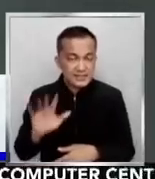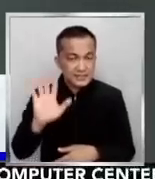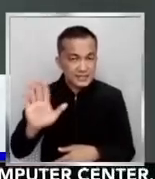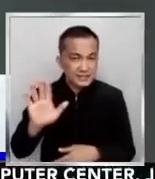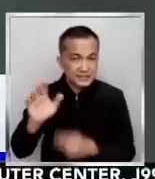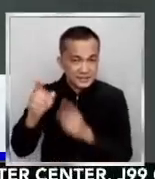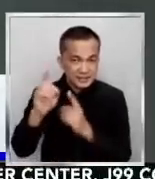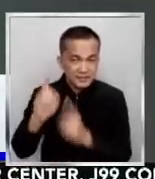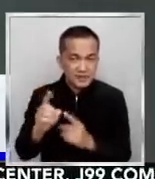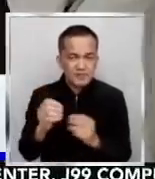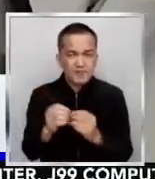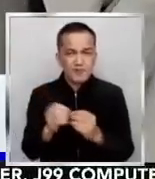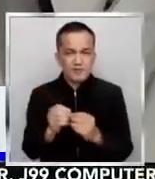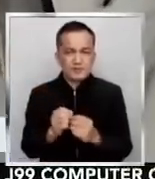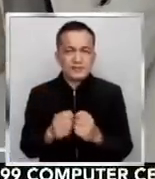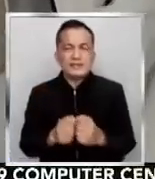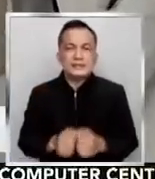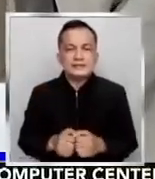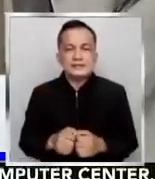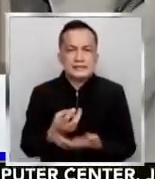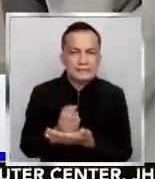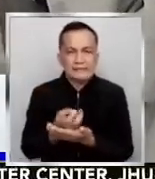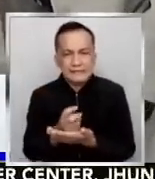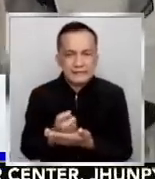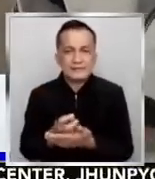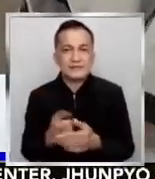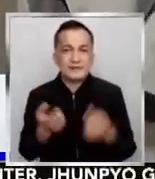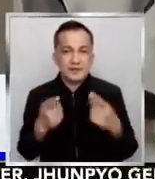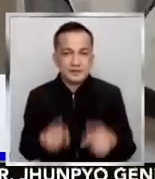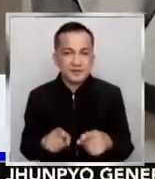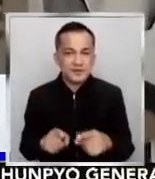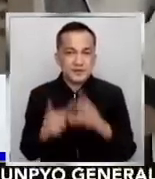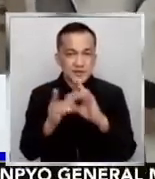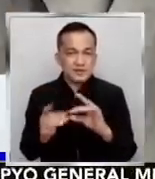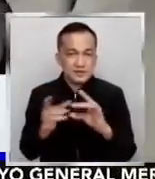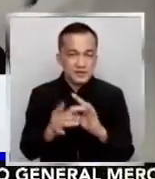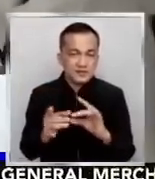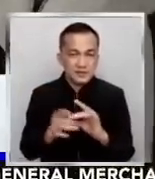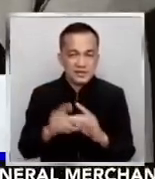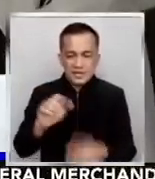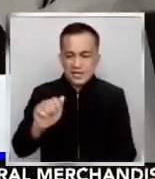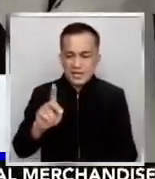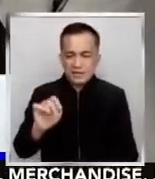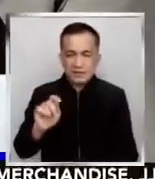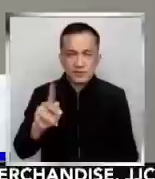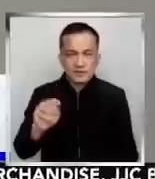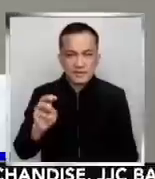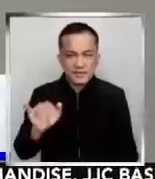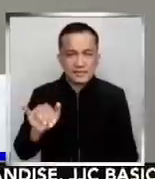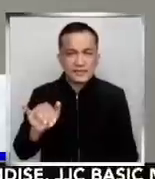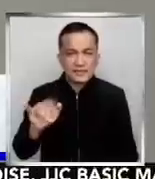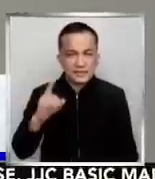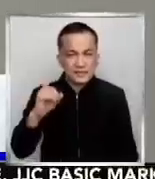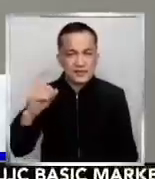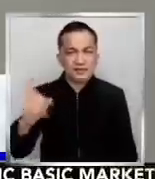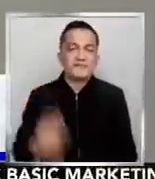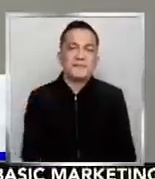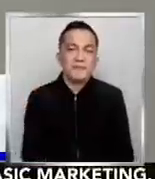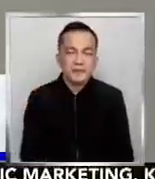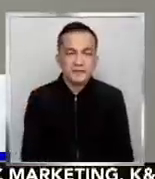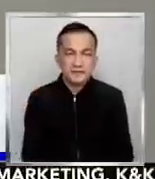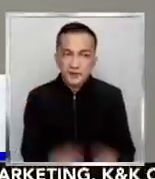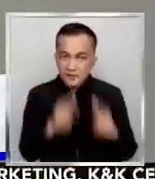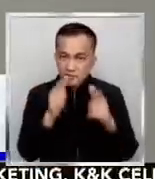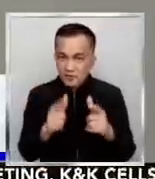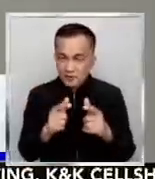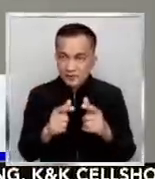mas nakakatense raw ang mangyayari sa kwento ng Abot Kamay na Pangarap. Mukhang ipapaalam na po